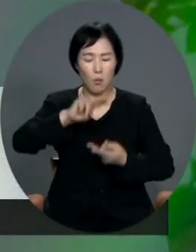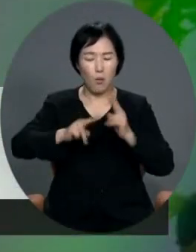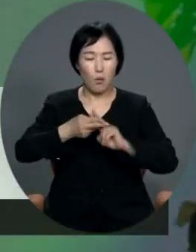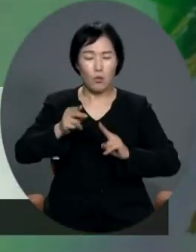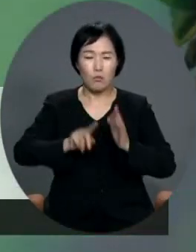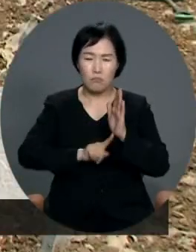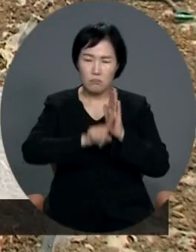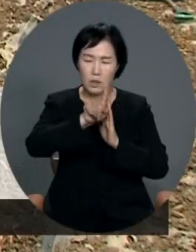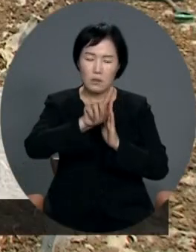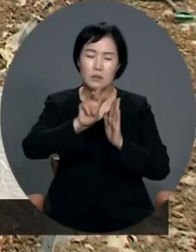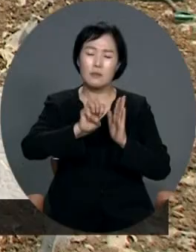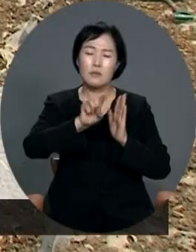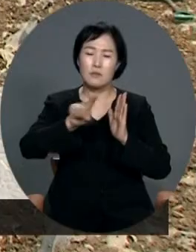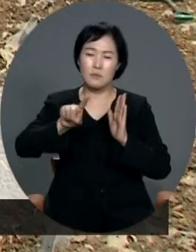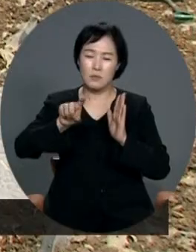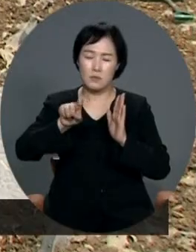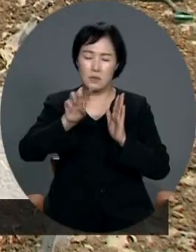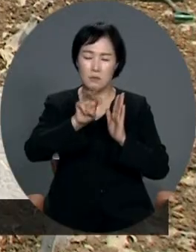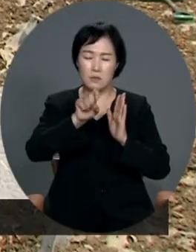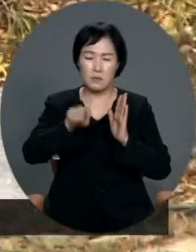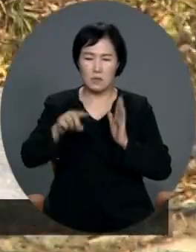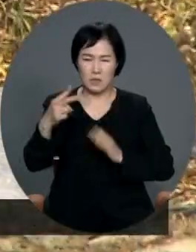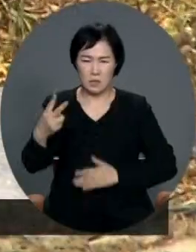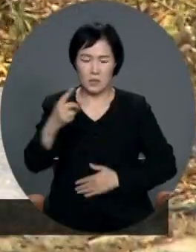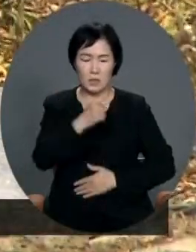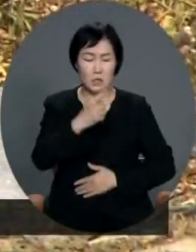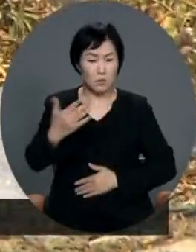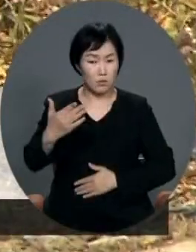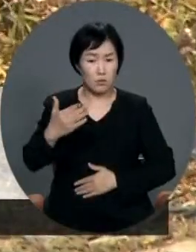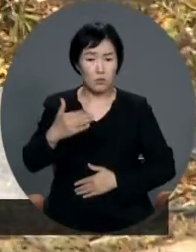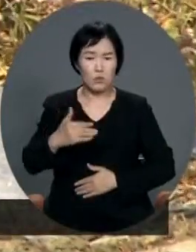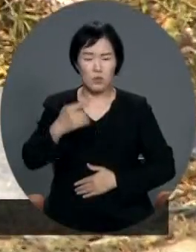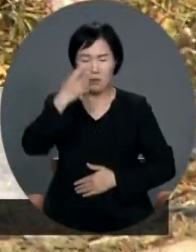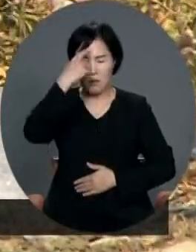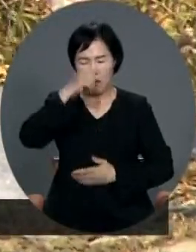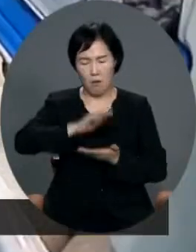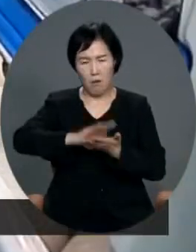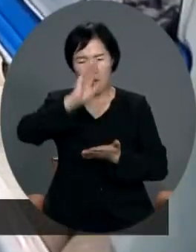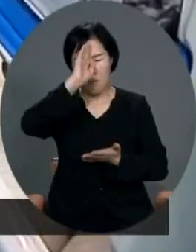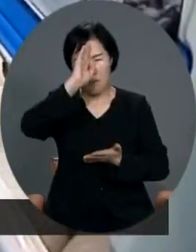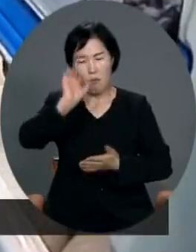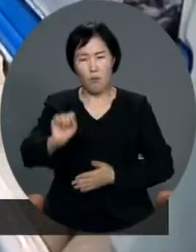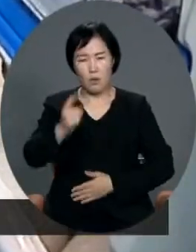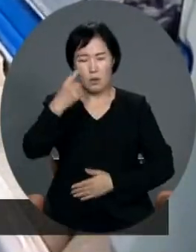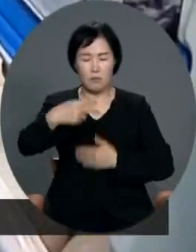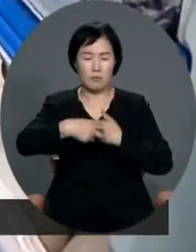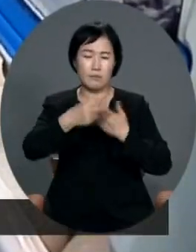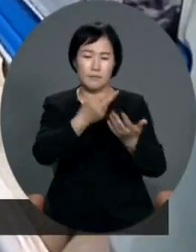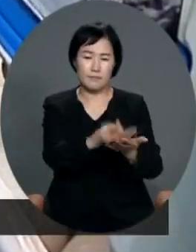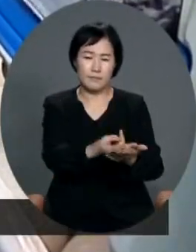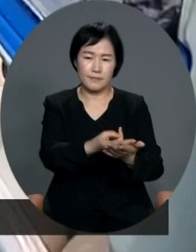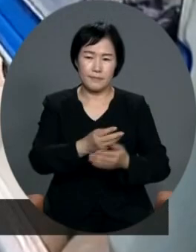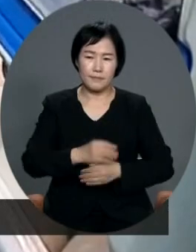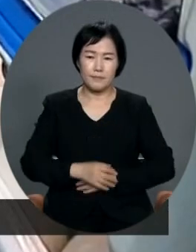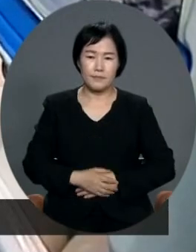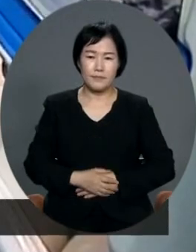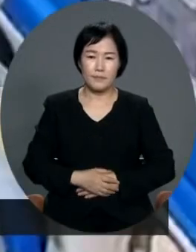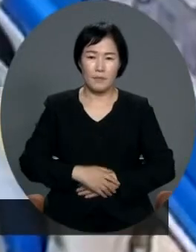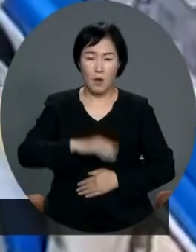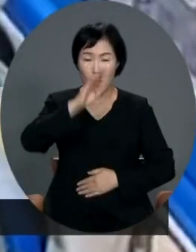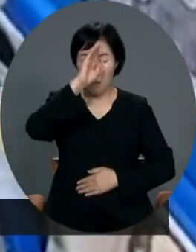기온은 33.2 소방본부는 열탈진 증상으로 보고이 여성을 병원으로 옮겼습니다